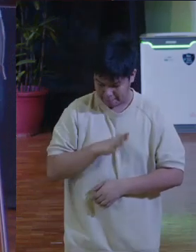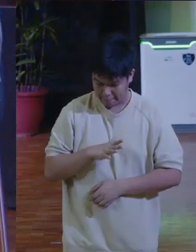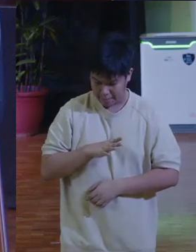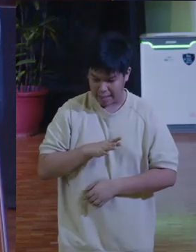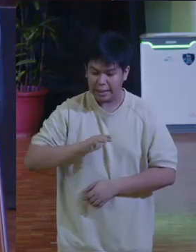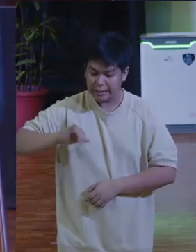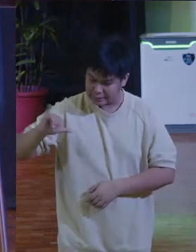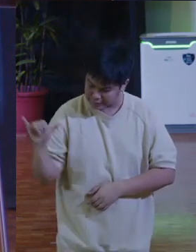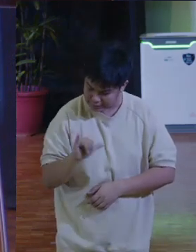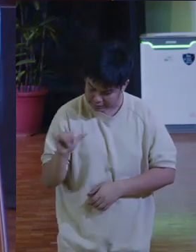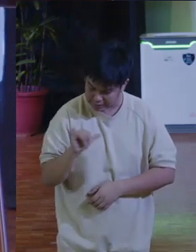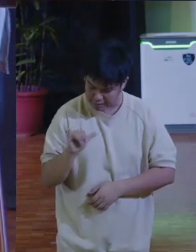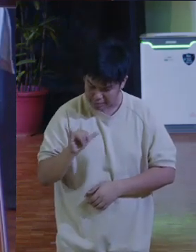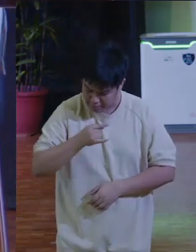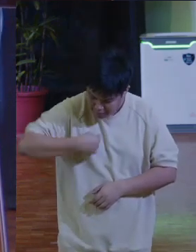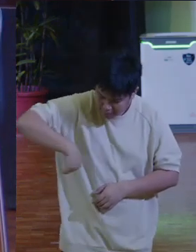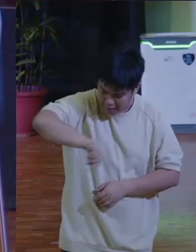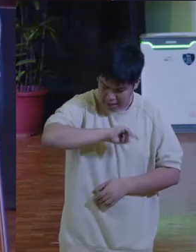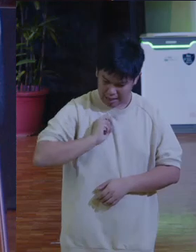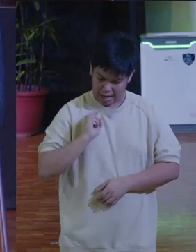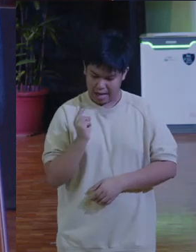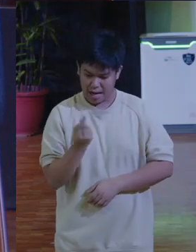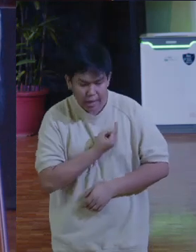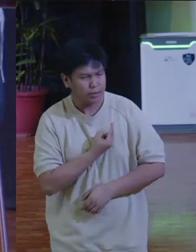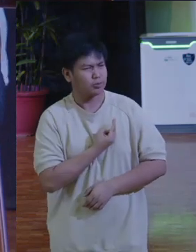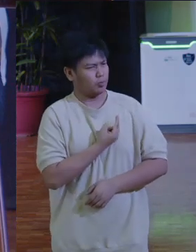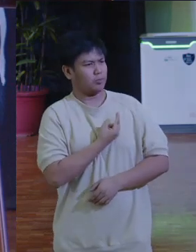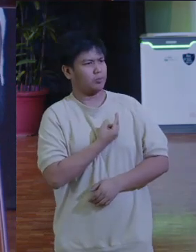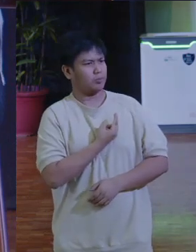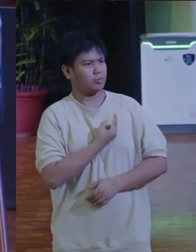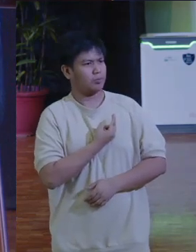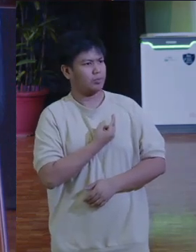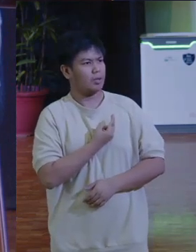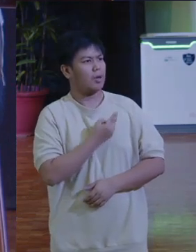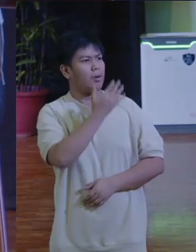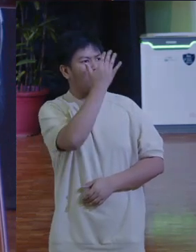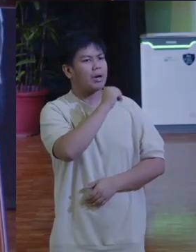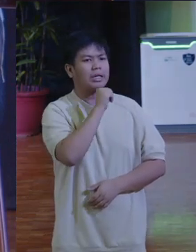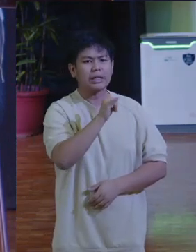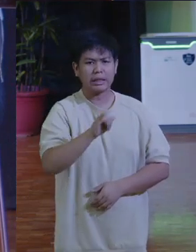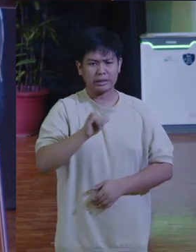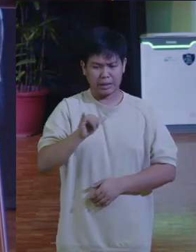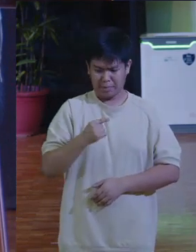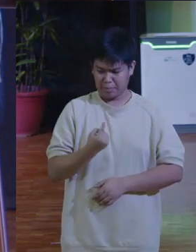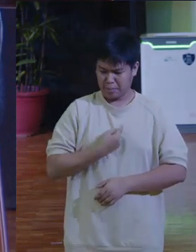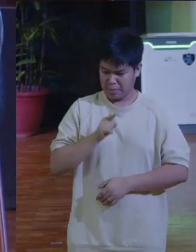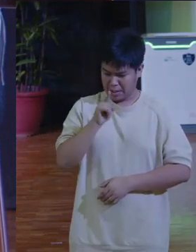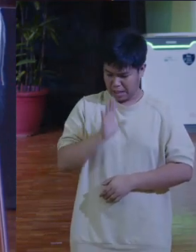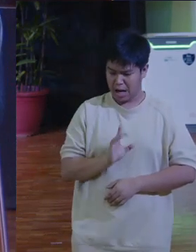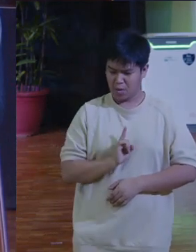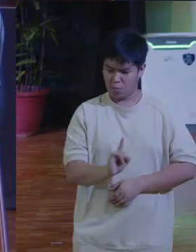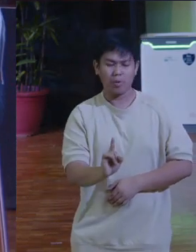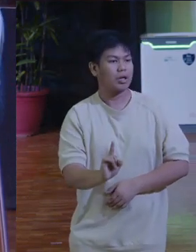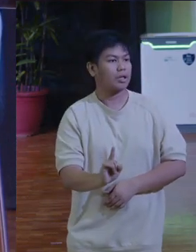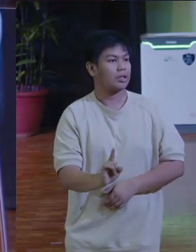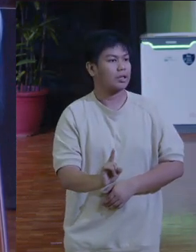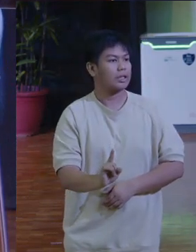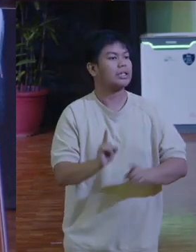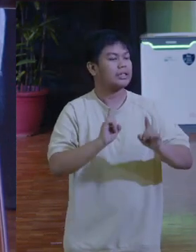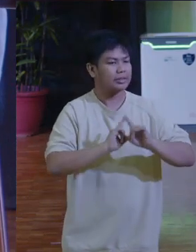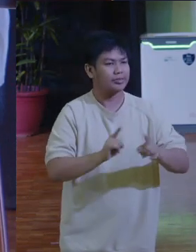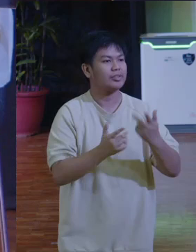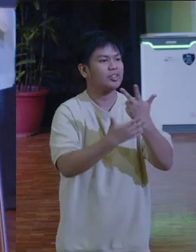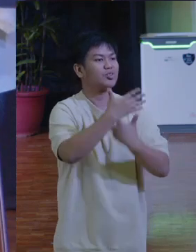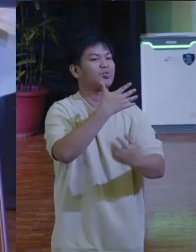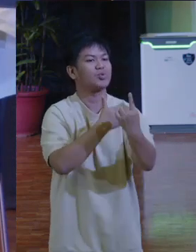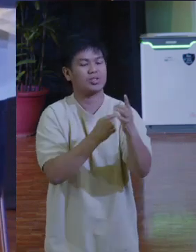like one of us. One of us. Plural muli. So mula pa nung umpisa, meron na pong konsepto